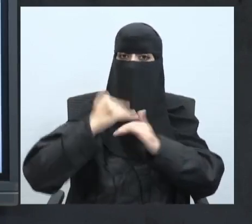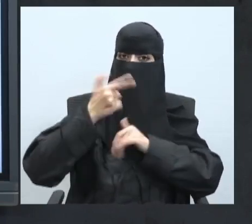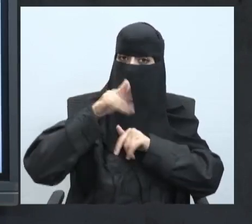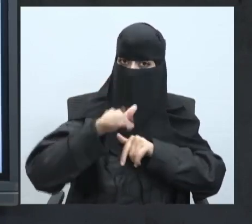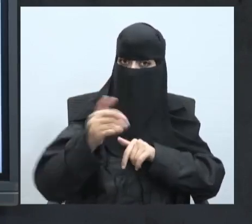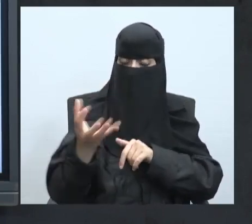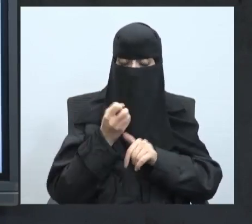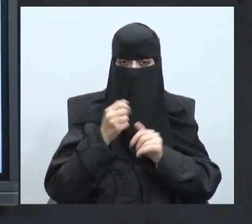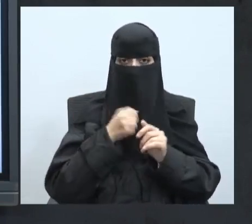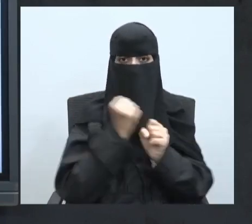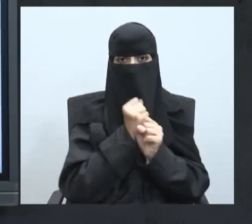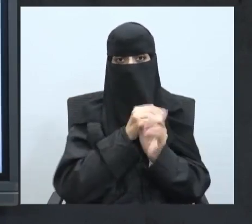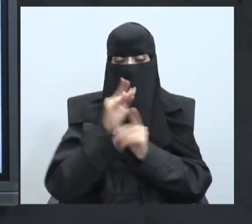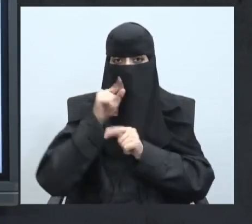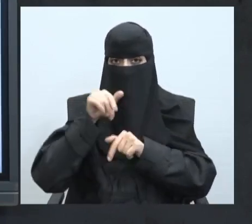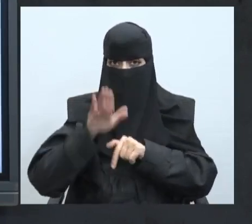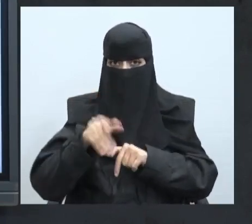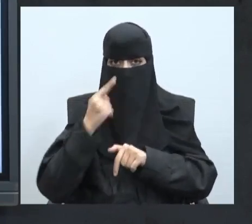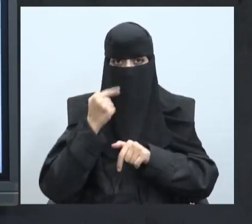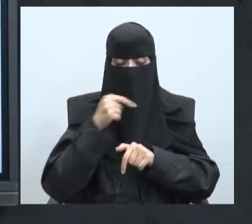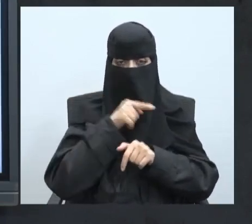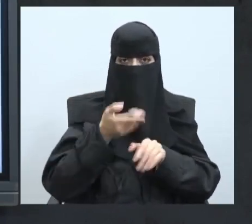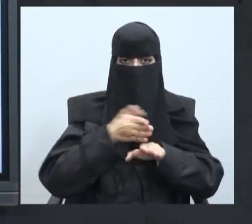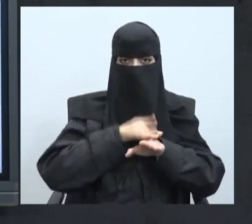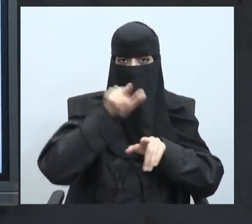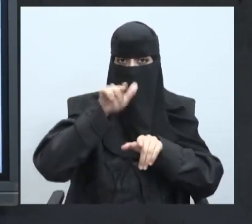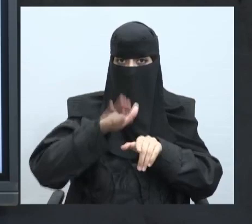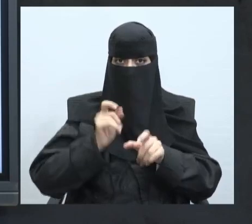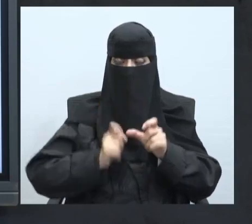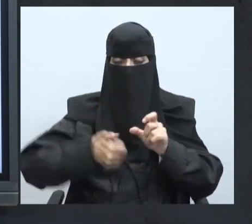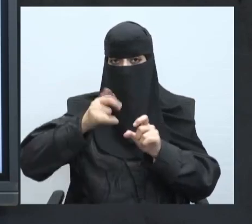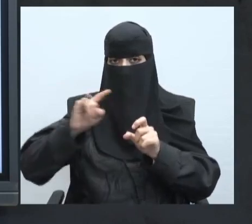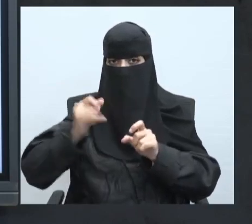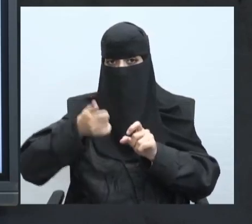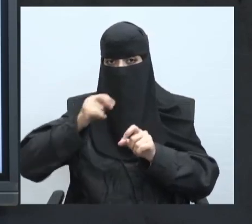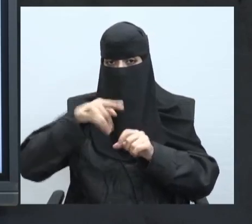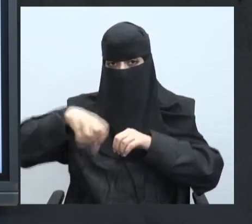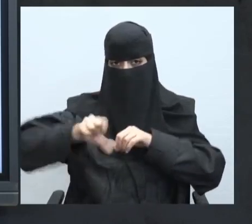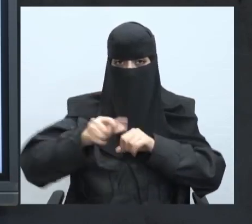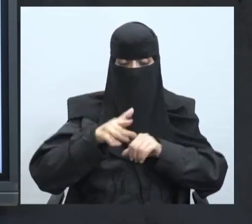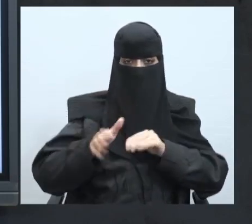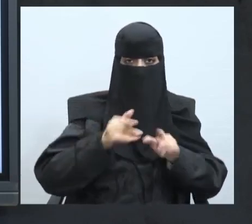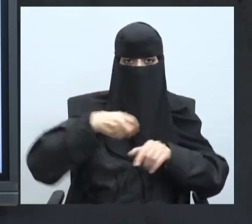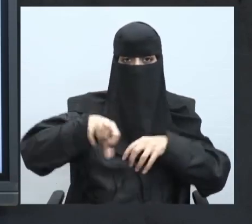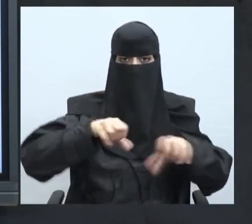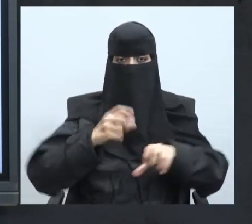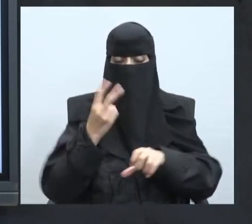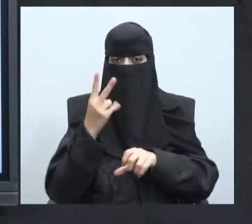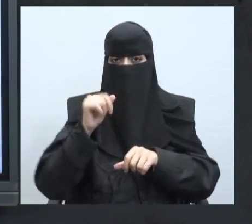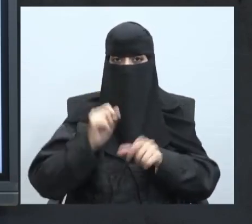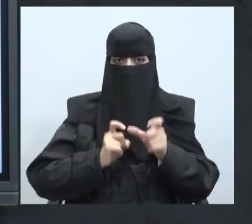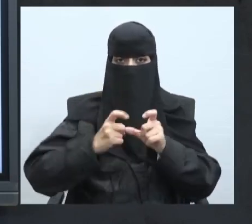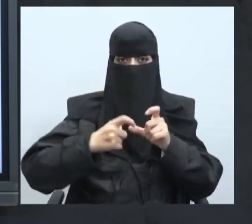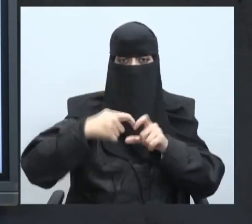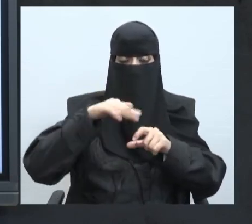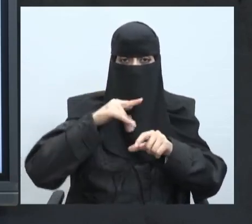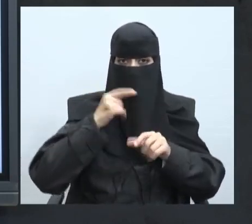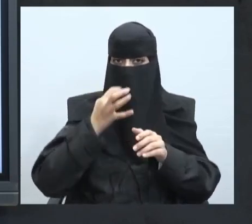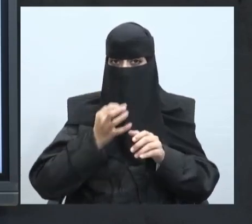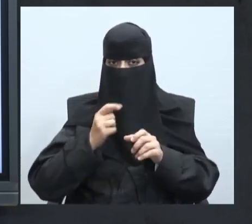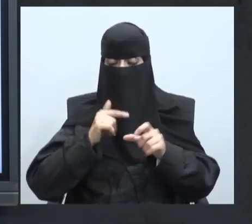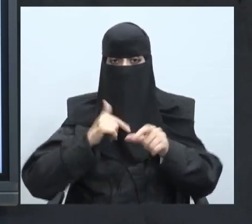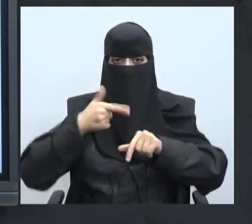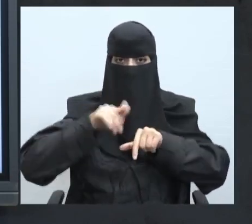اخذنا تطبيق تطبيق من الحياه الا وهو في الالات وصنفنا الالات الى صنفين عندما تكون الات بسيطه